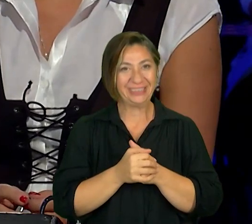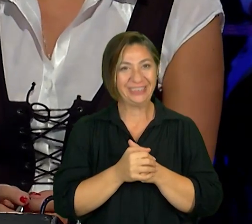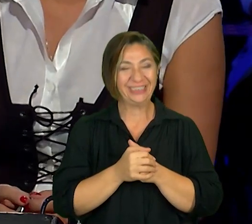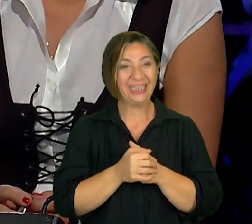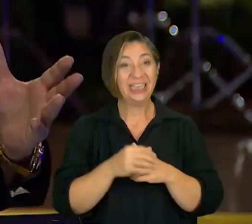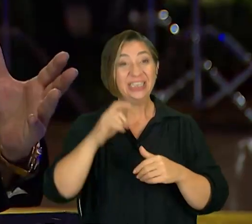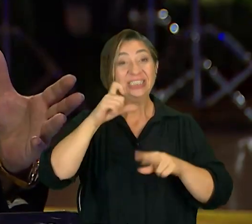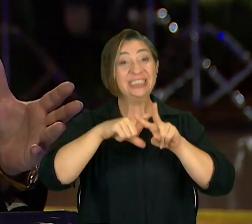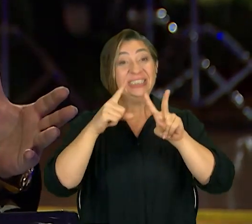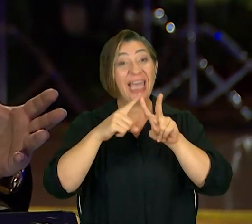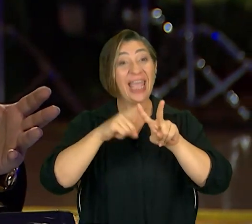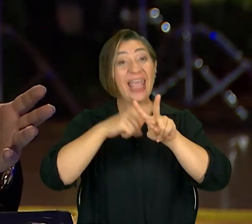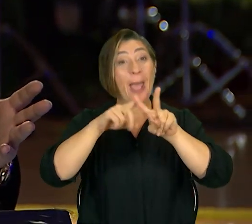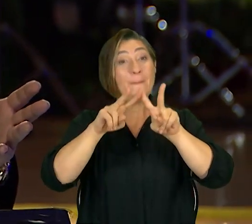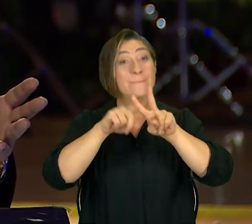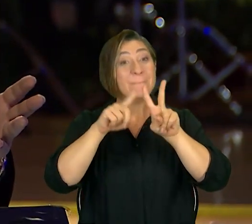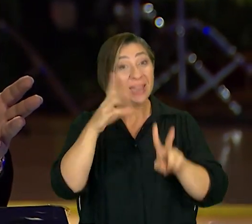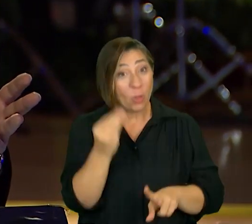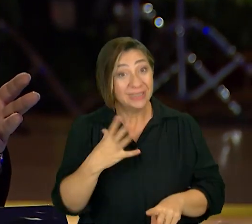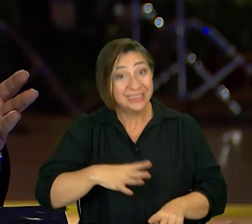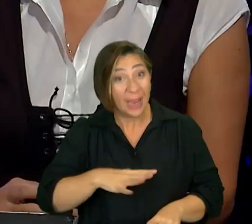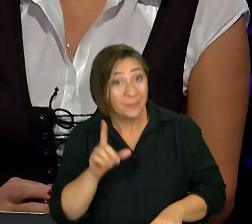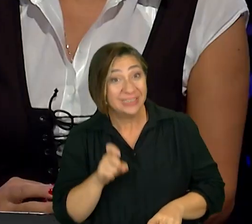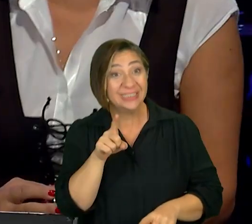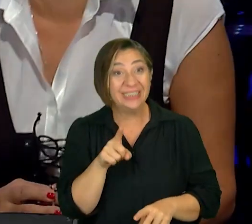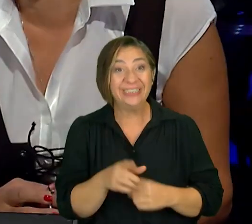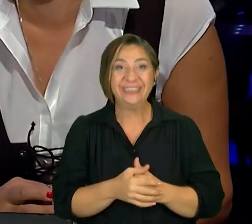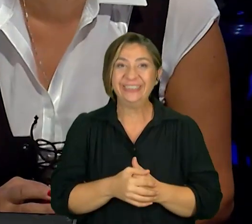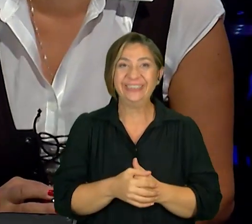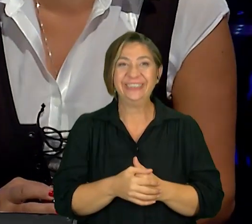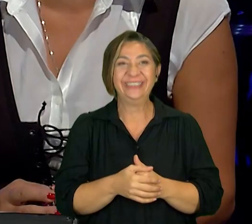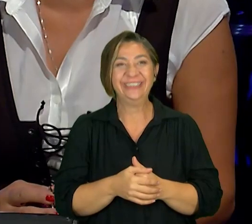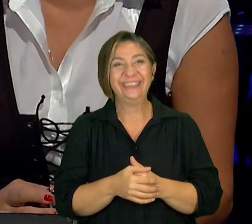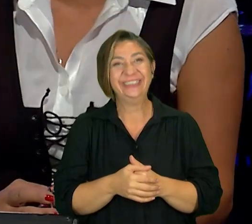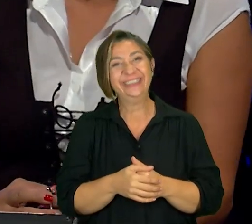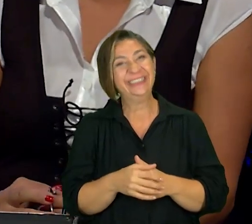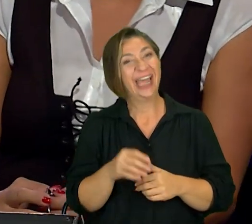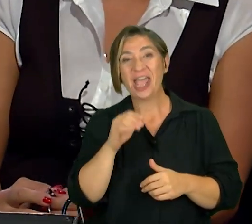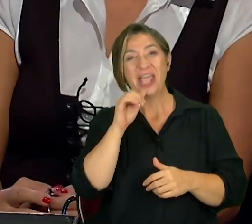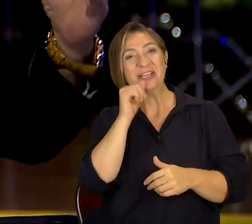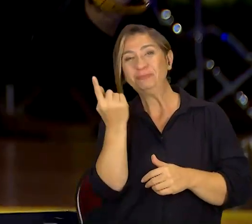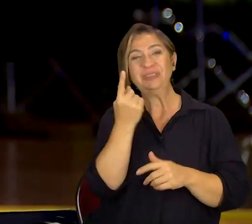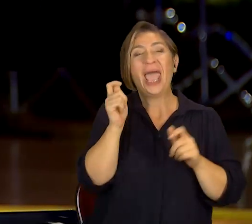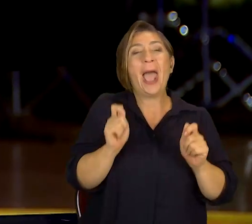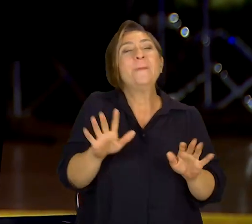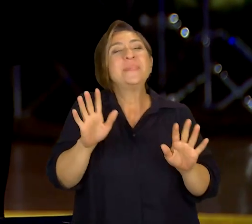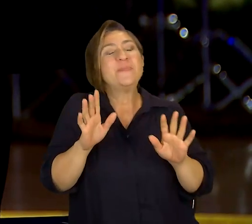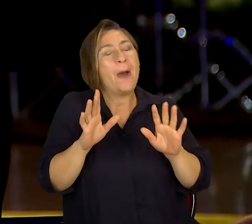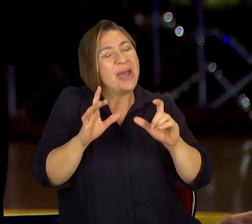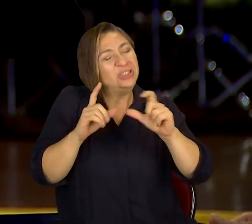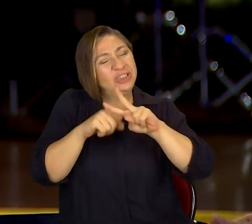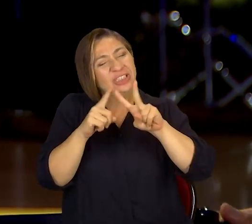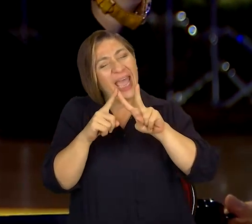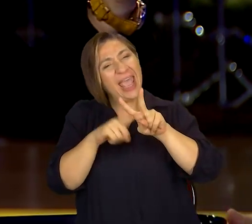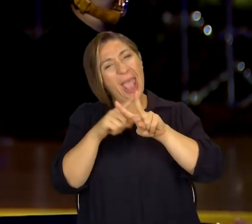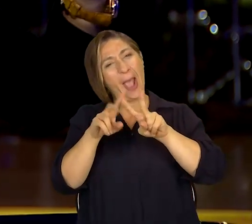Çünkü, Can Yaman olmak ister miydin? Onu şimdi deyip yani, yani hiçbir şey yapmayayım ama Can Yaman